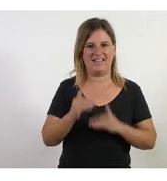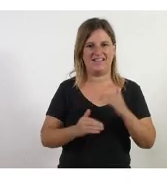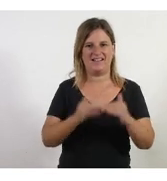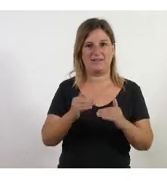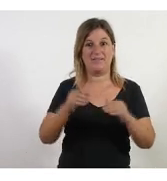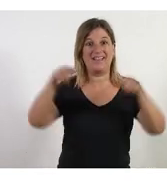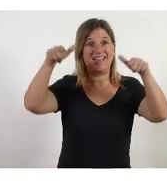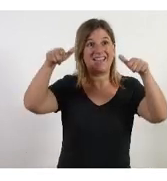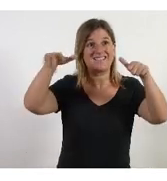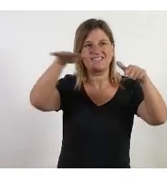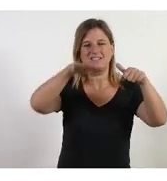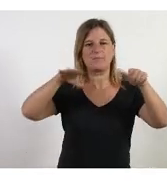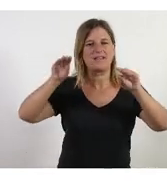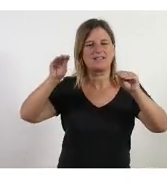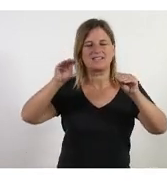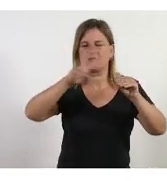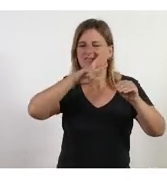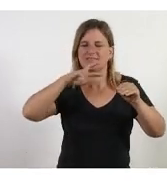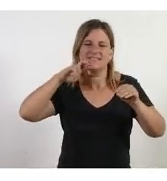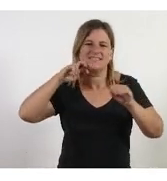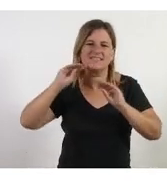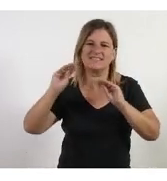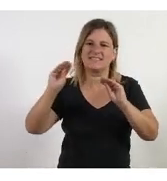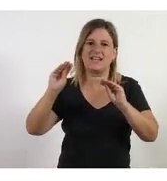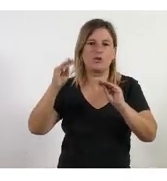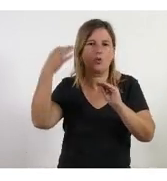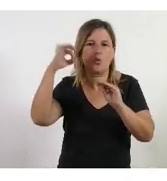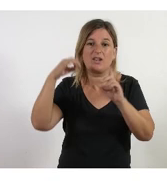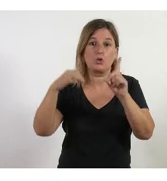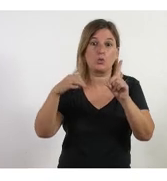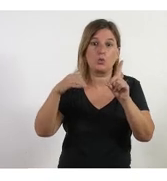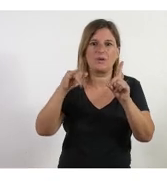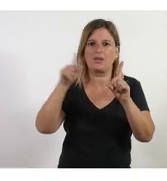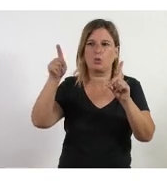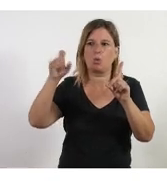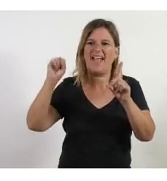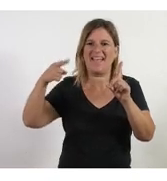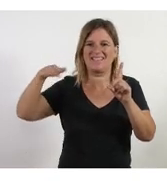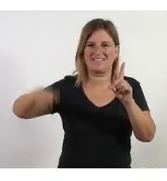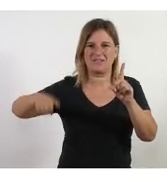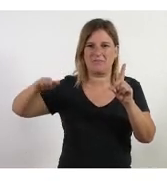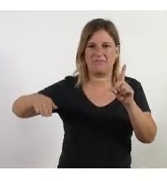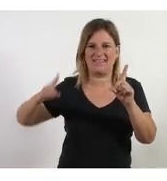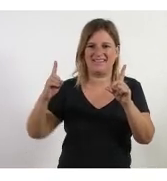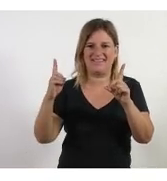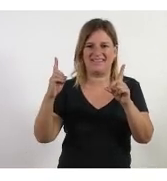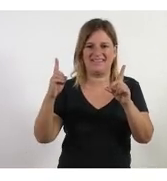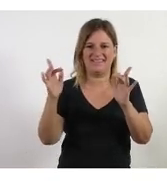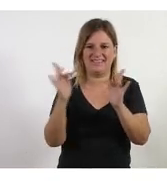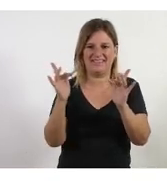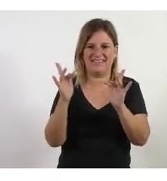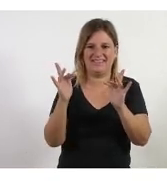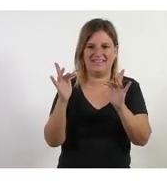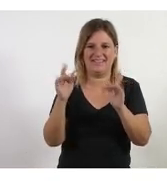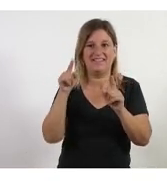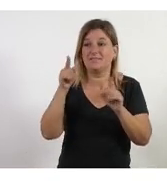el vostre espai, és un espai sagrat. Només estàs tu i el tu de quan eres petitet o petiteta. I allà